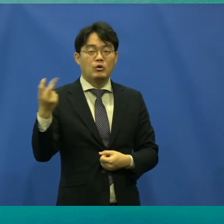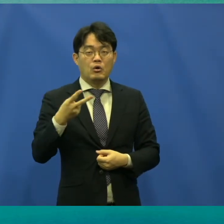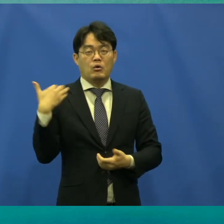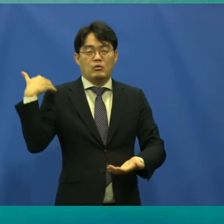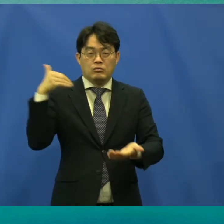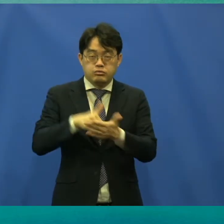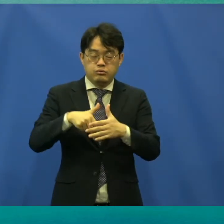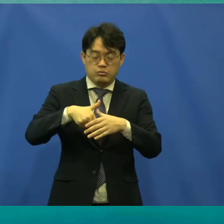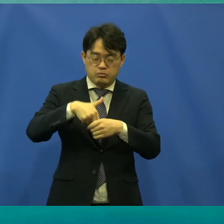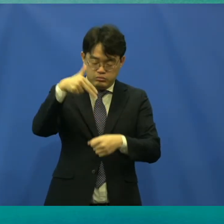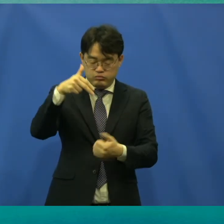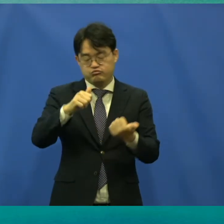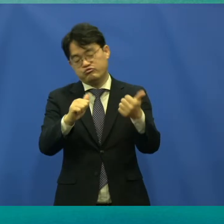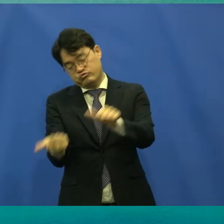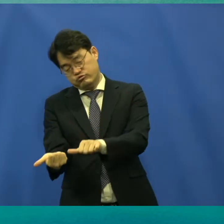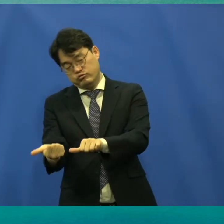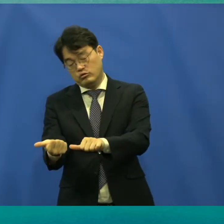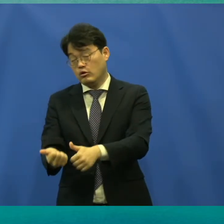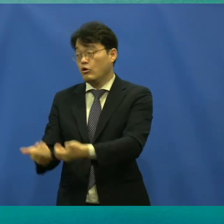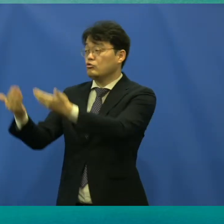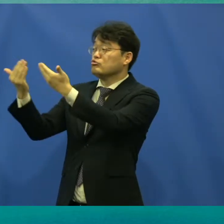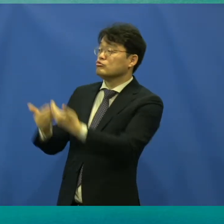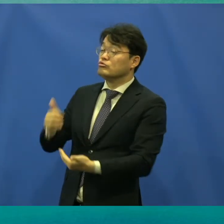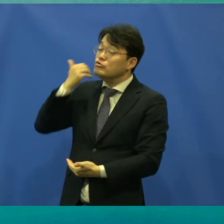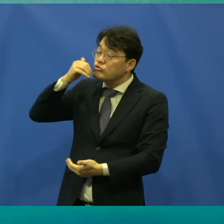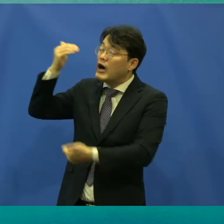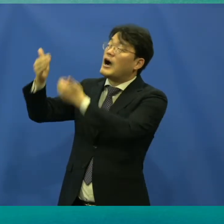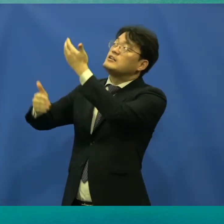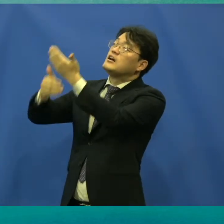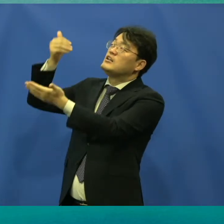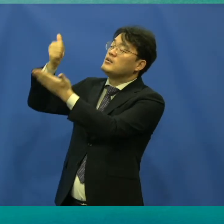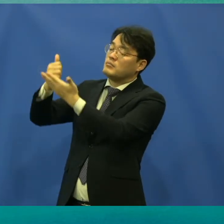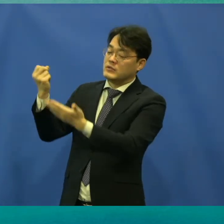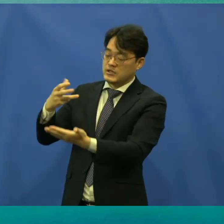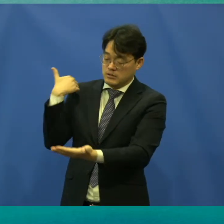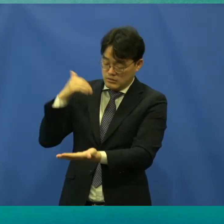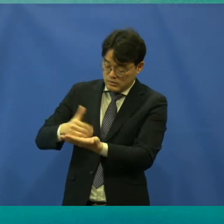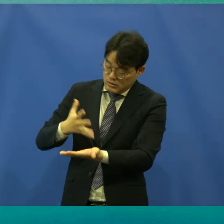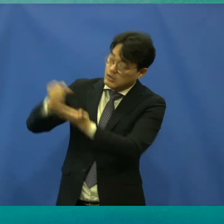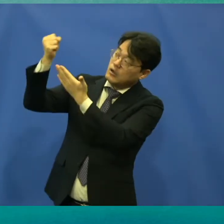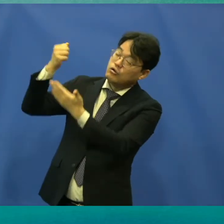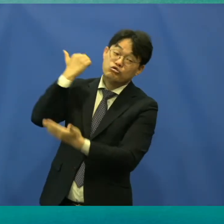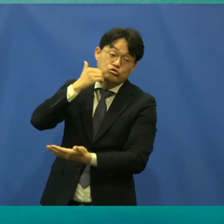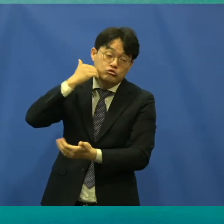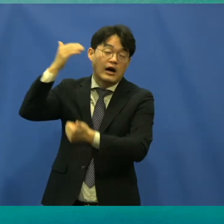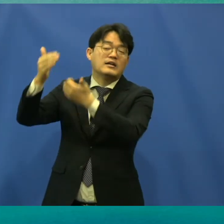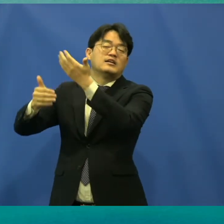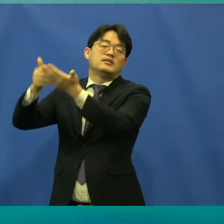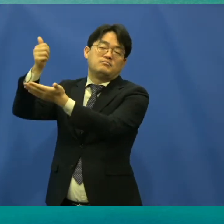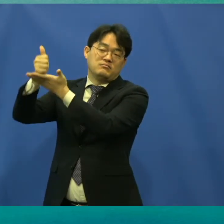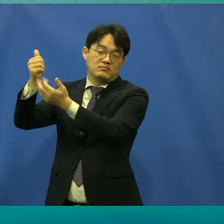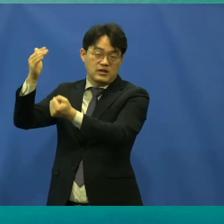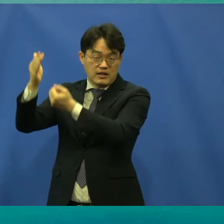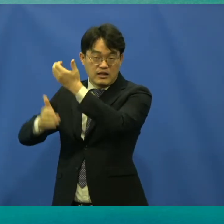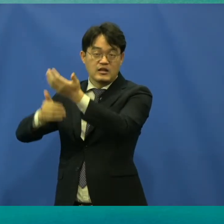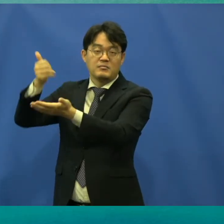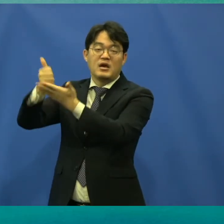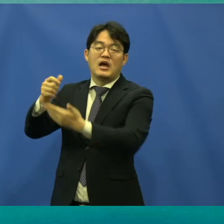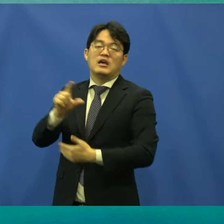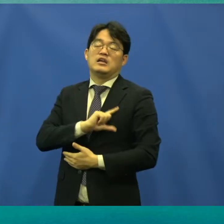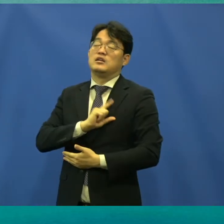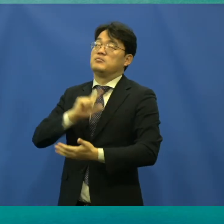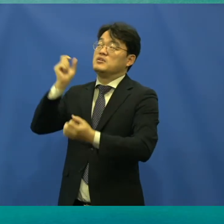돌아갈 주시니도 여호와시요 거두시니도 여호와시오 여호와의 이름이 찬송을